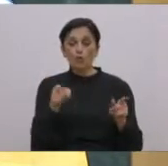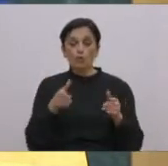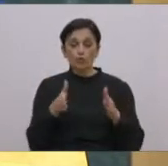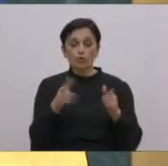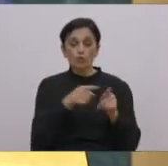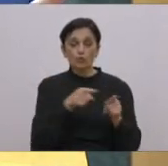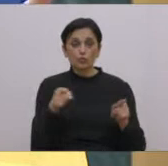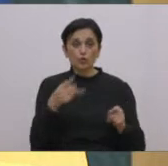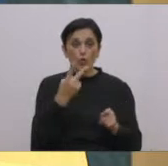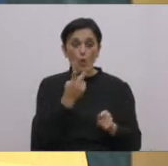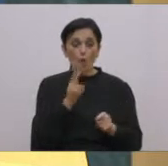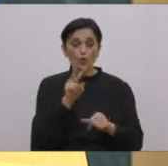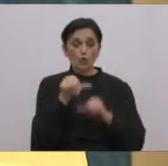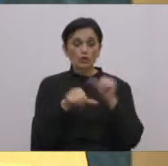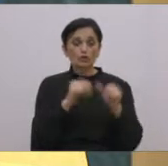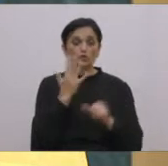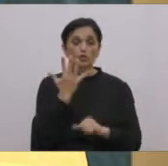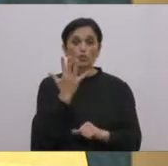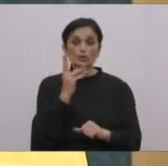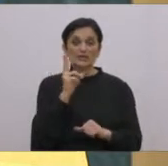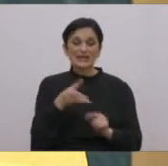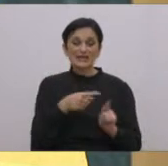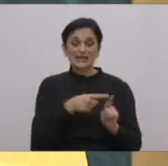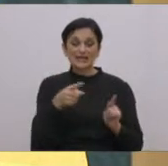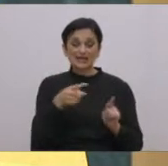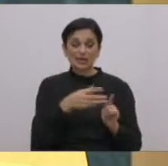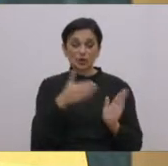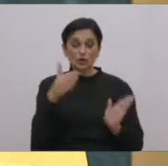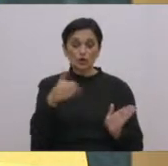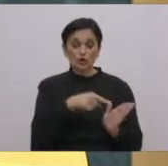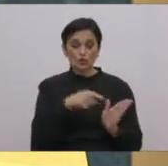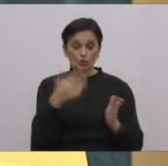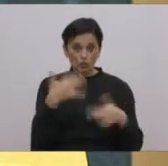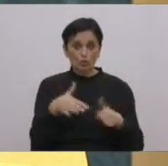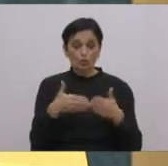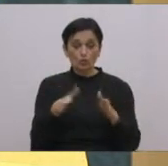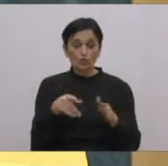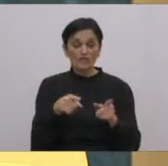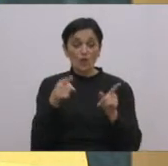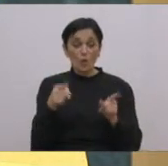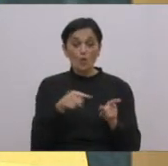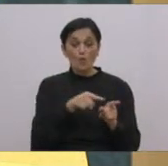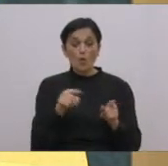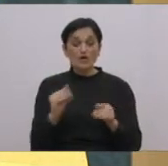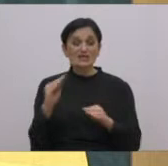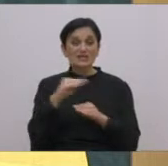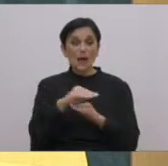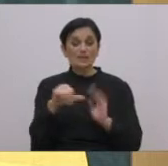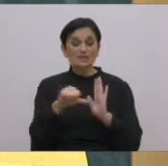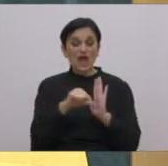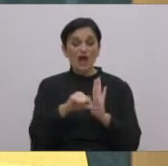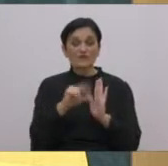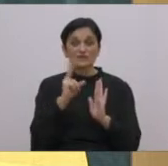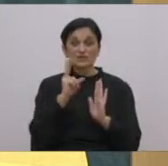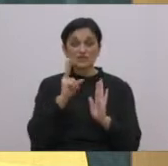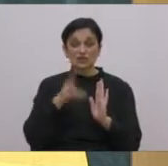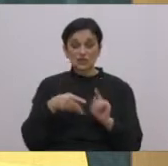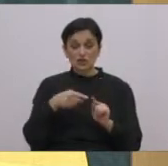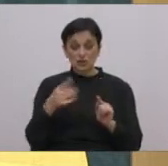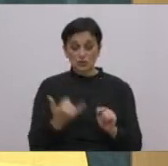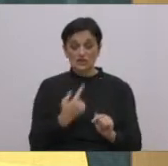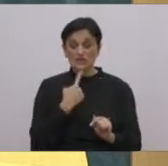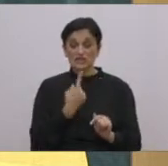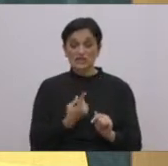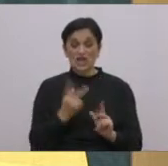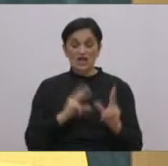მოგახსენეთ 2022 წელს 5 კილომეტრიანი მონაკვეთი უკვე გაიხსნა, სწორედ ამ მონაკვეთზე დამატებით 6 კილომეტრი წელს არის ასევე